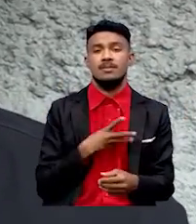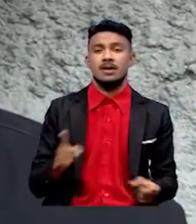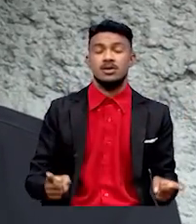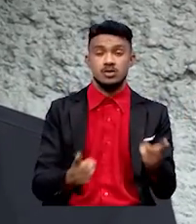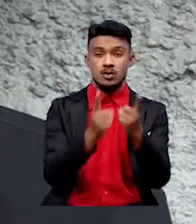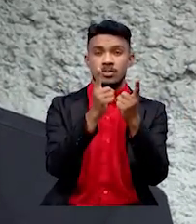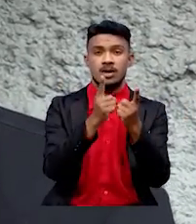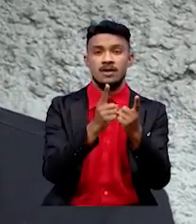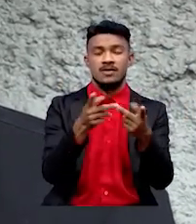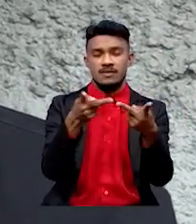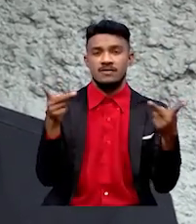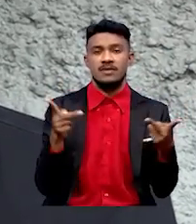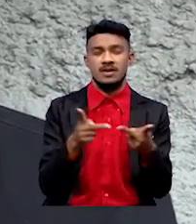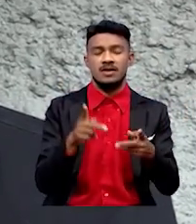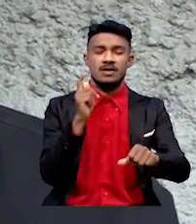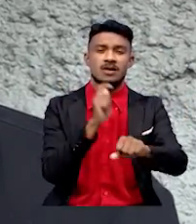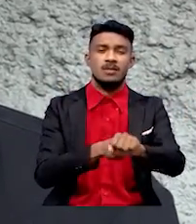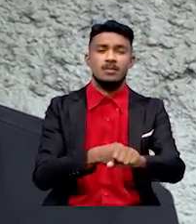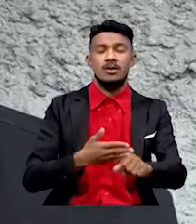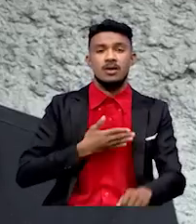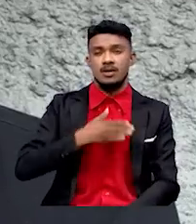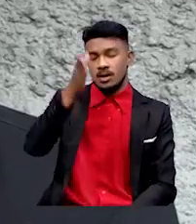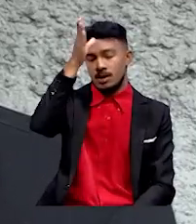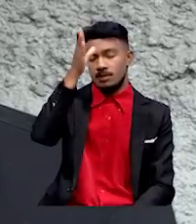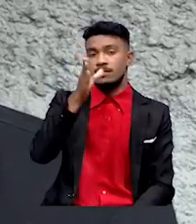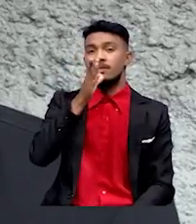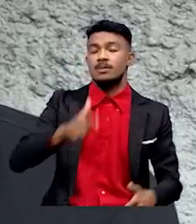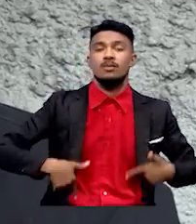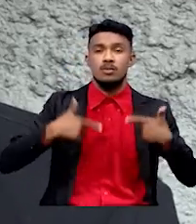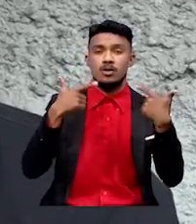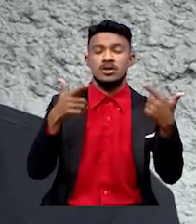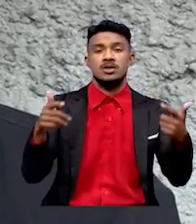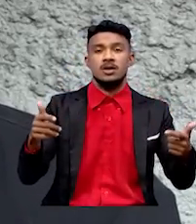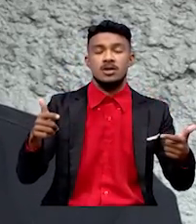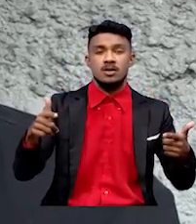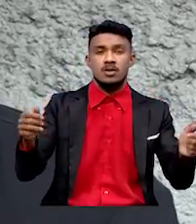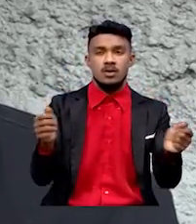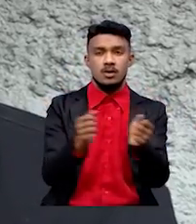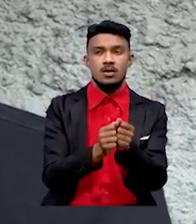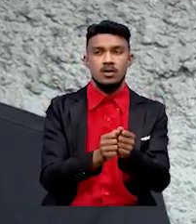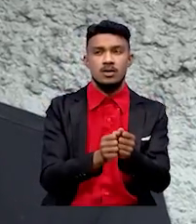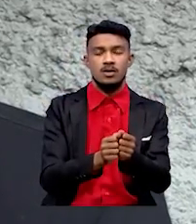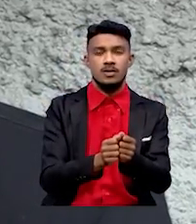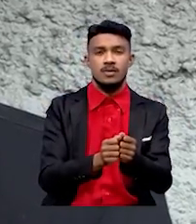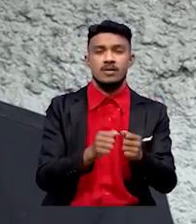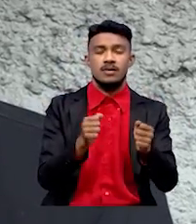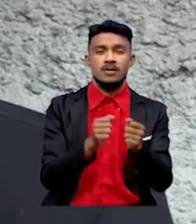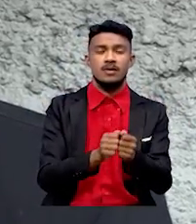momento haunya inang aman si Moris ami Moris o kondisi saya nuwe maklah permiti.